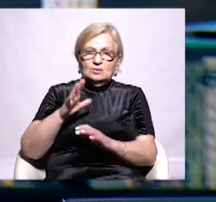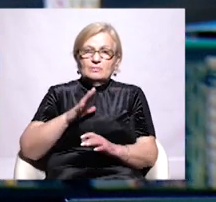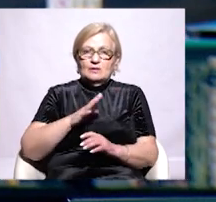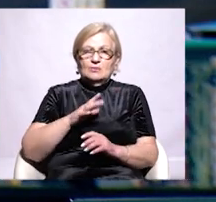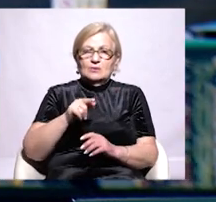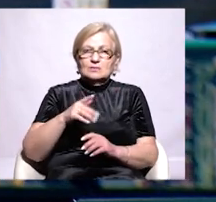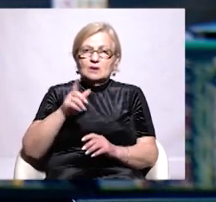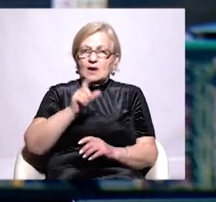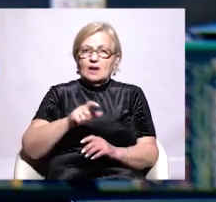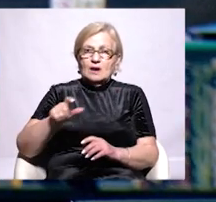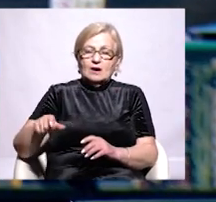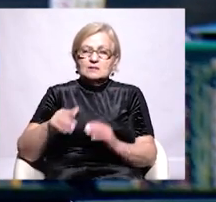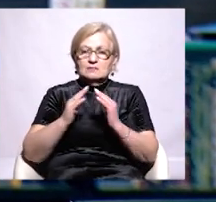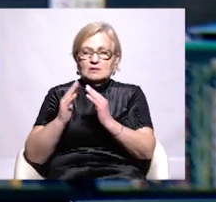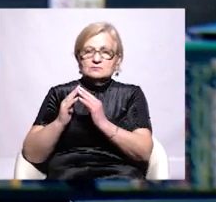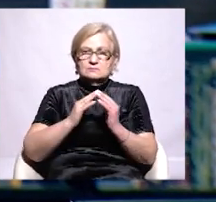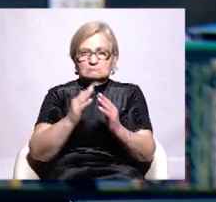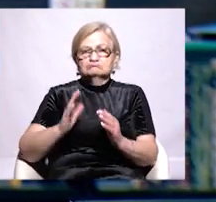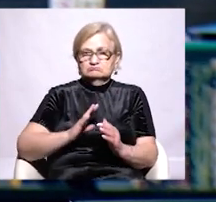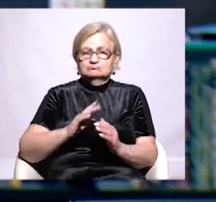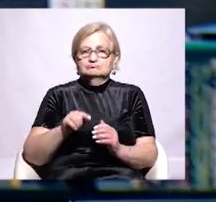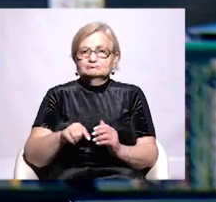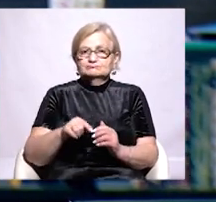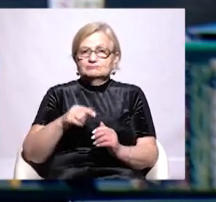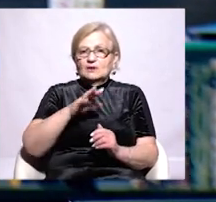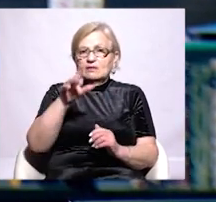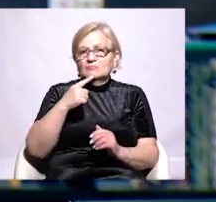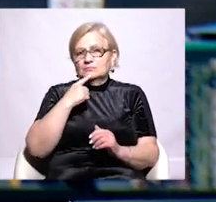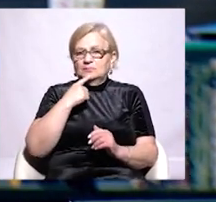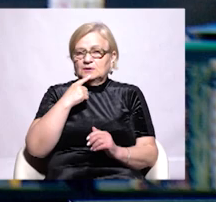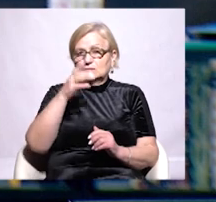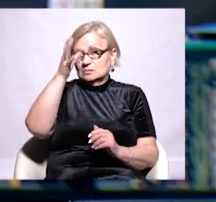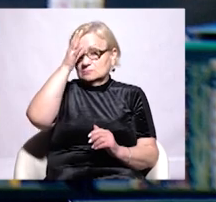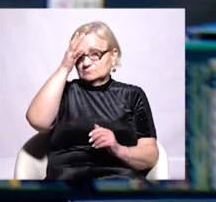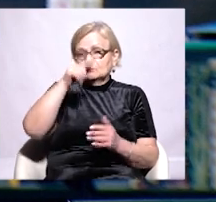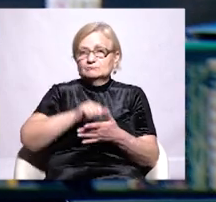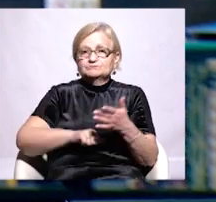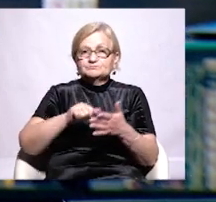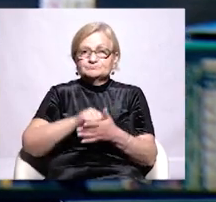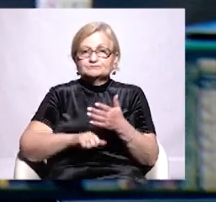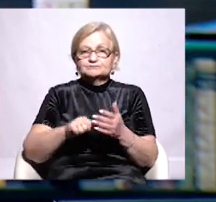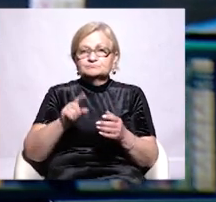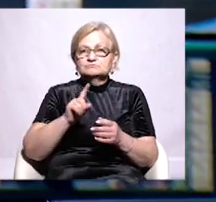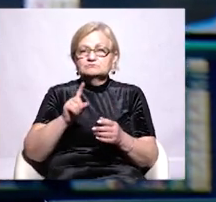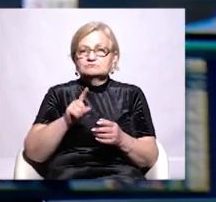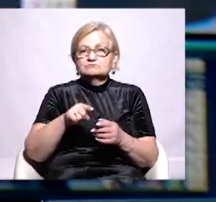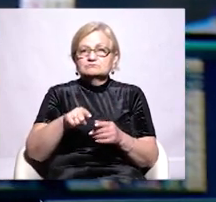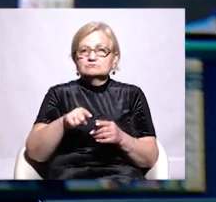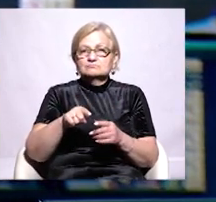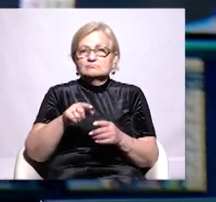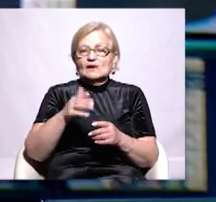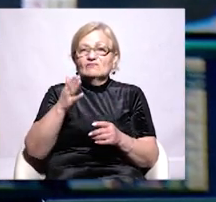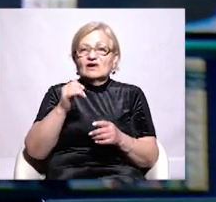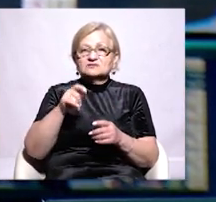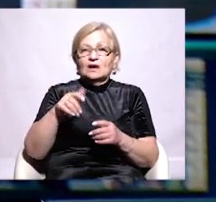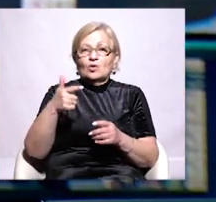რომ ადამიანები აქ სახლობდნენ. Და ვარაუდობენ მეცნიერები, რომ მიზეზი, ერთ-ერთი მიზეზი იმისა, რომ